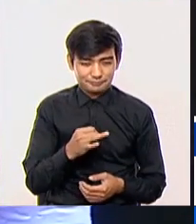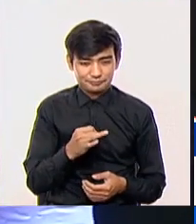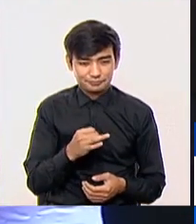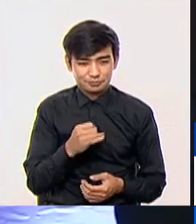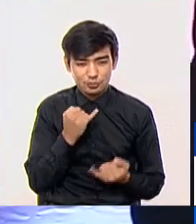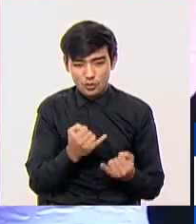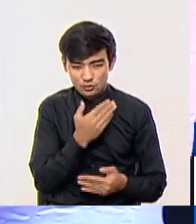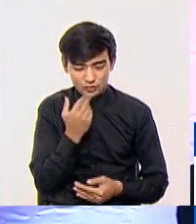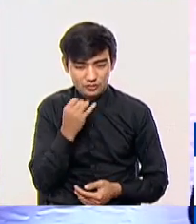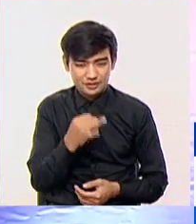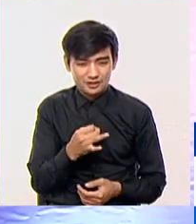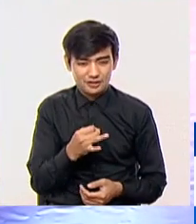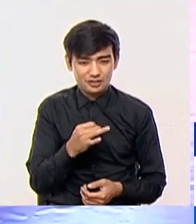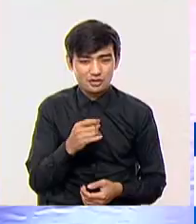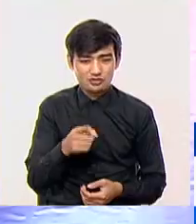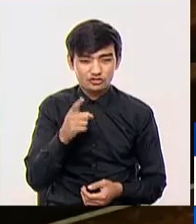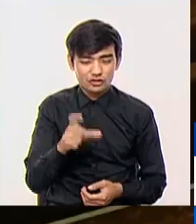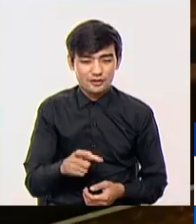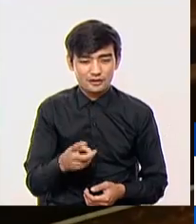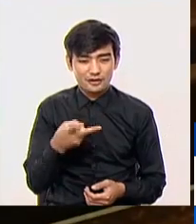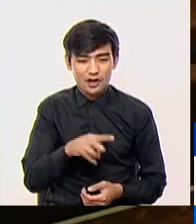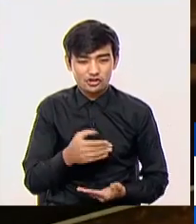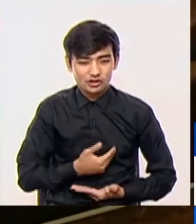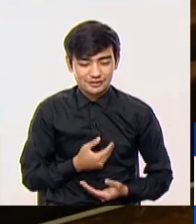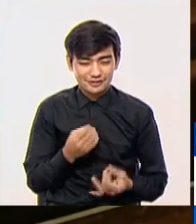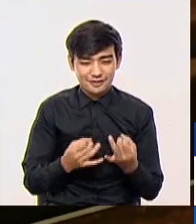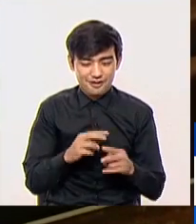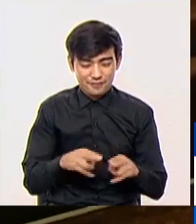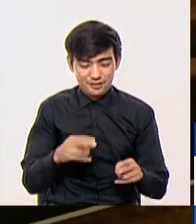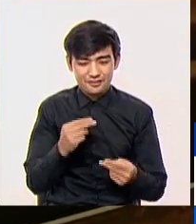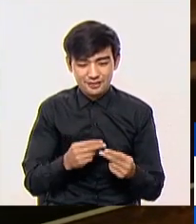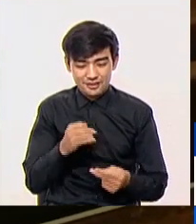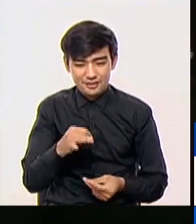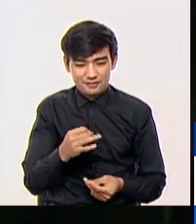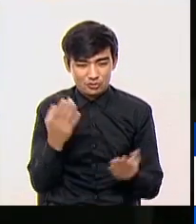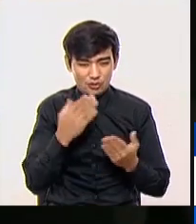который имеет, скажем так, двойную жизнь. Посмотреть картину можно во всех